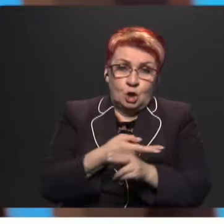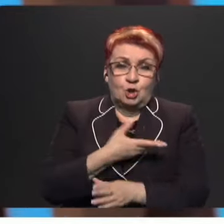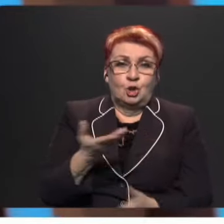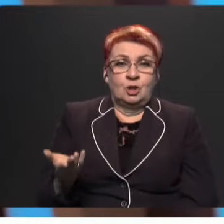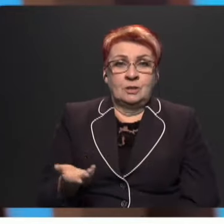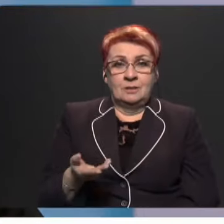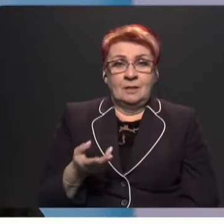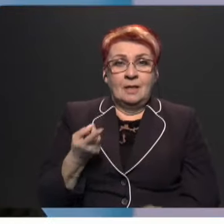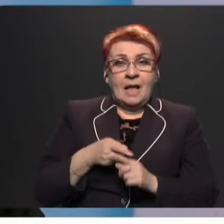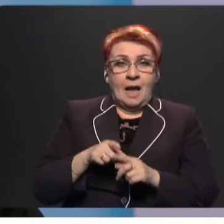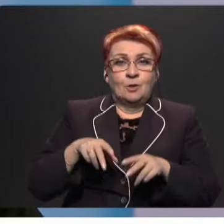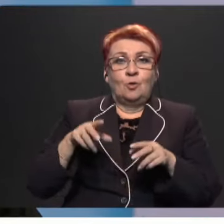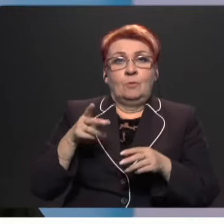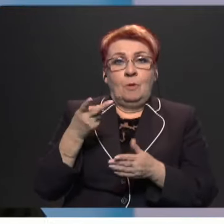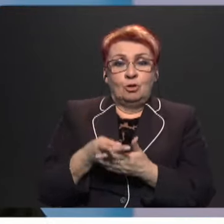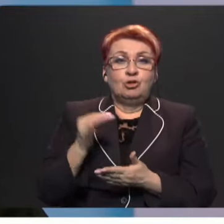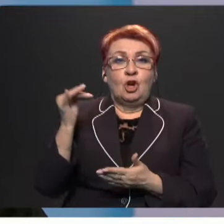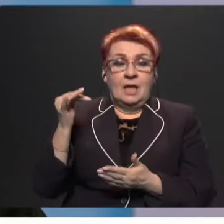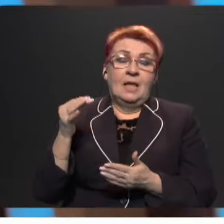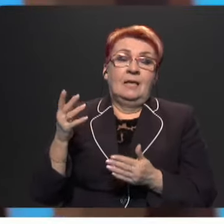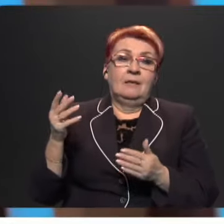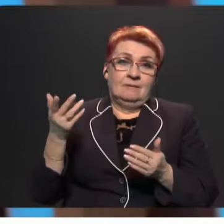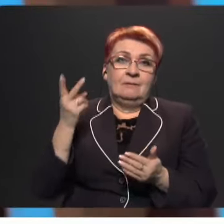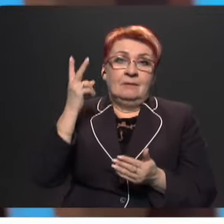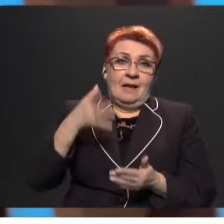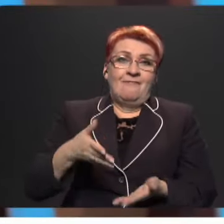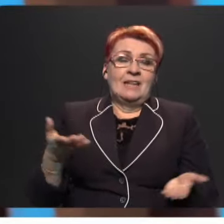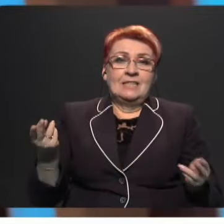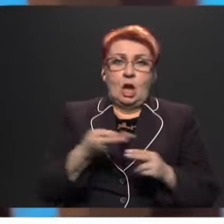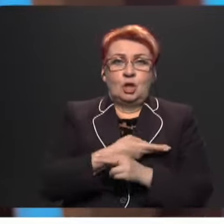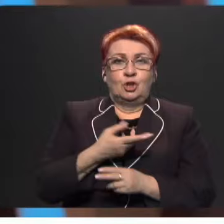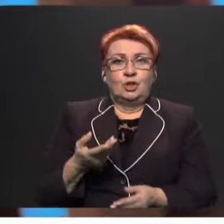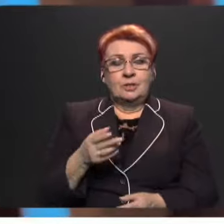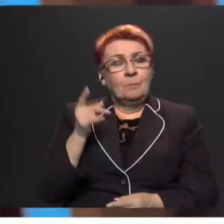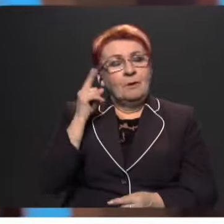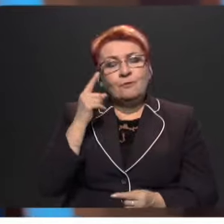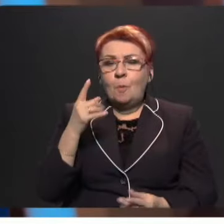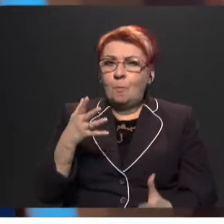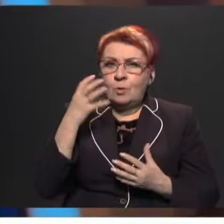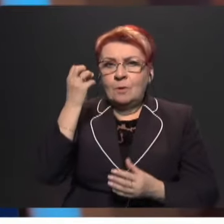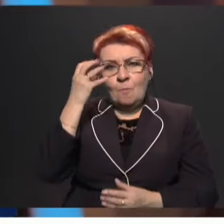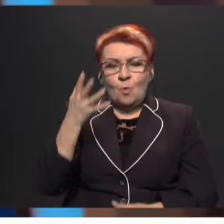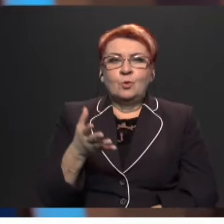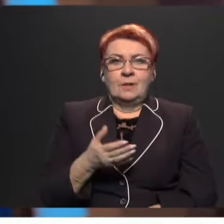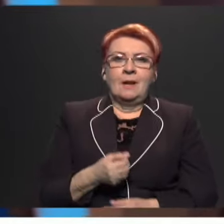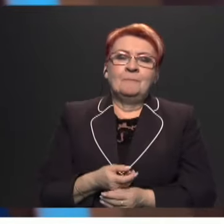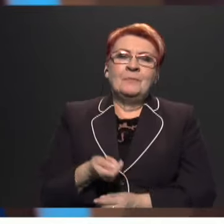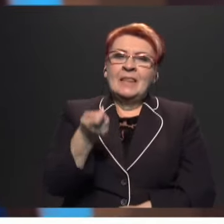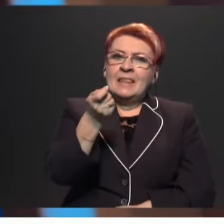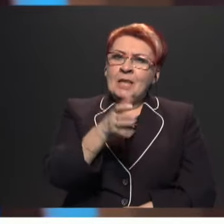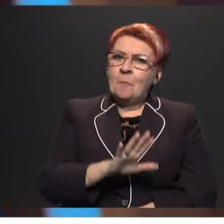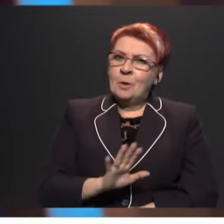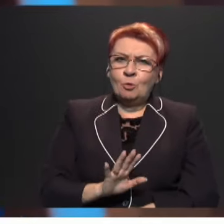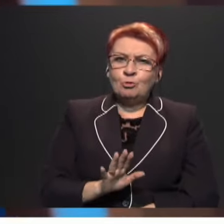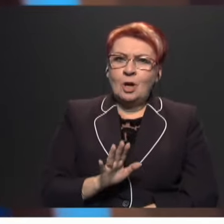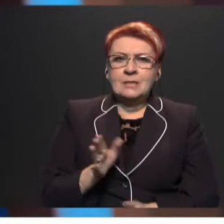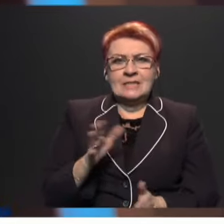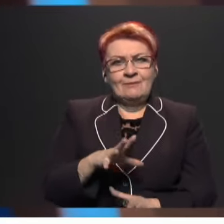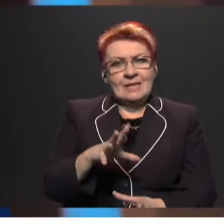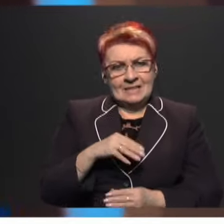котором ты лежишь, и даже крыша над головой. Очень мудро, доступно, мы все поняли, спасибо. А мы сейчас прервемся на короткую паузу